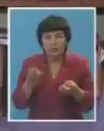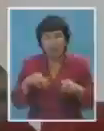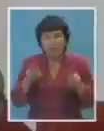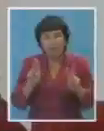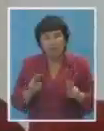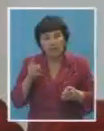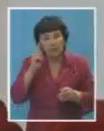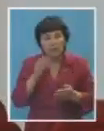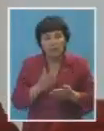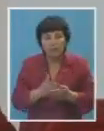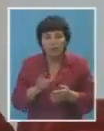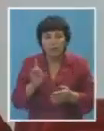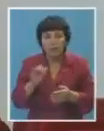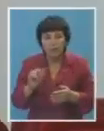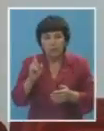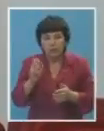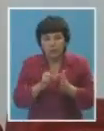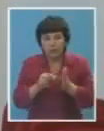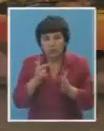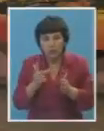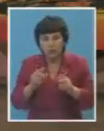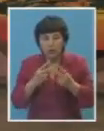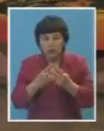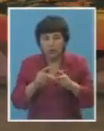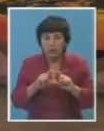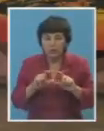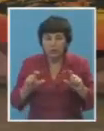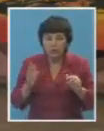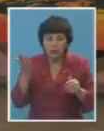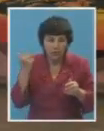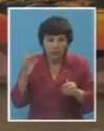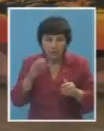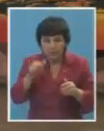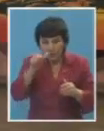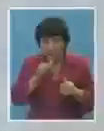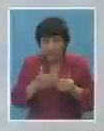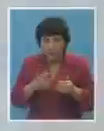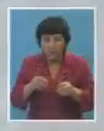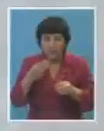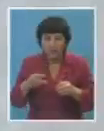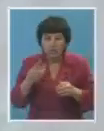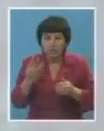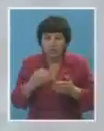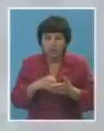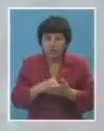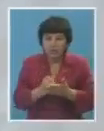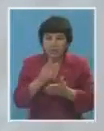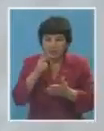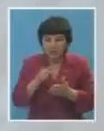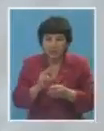мамандық қой. РУ 173 түзету мекемесіндегі кәсіби курстар өткен жылы 42-те ашылған болатын. Он айда 24 адам екі тілде білім алып,